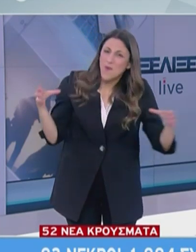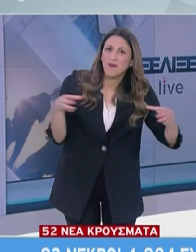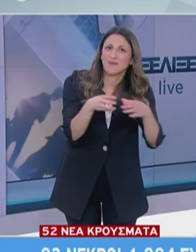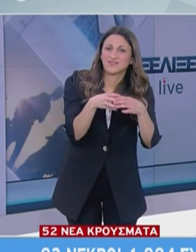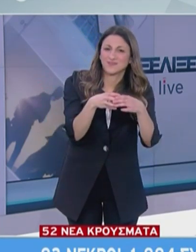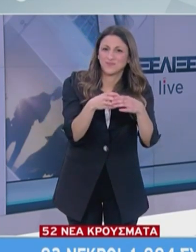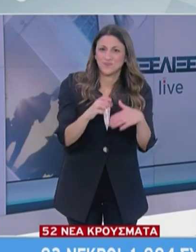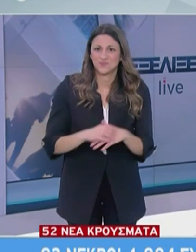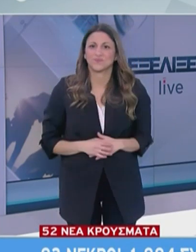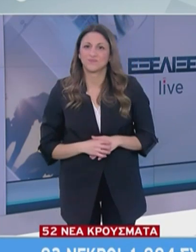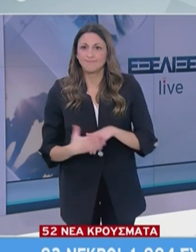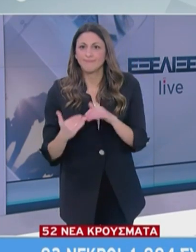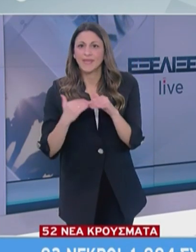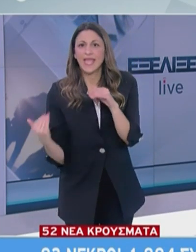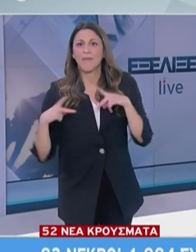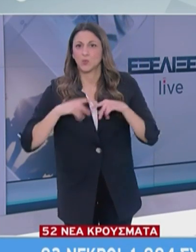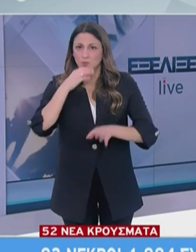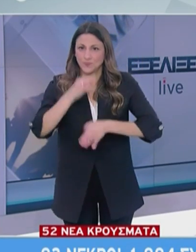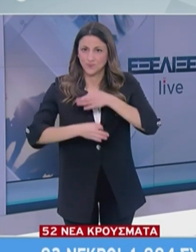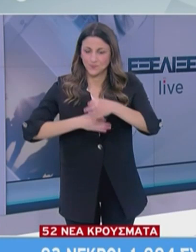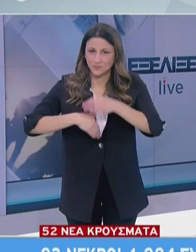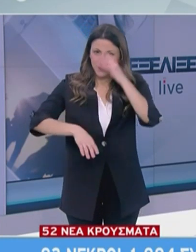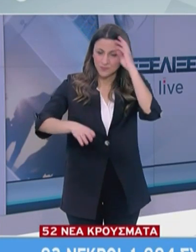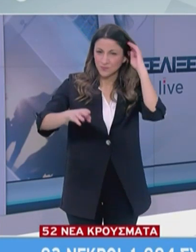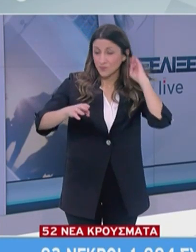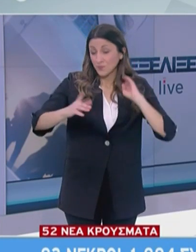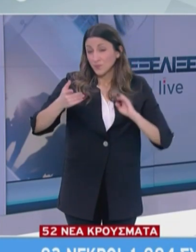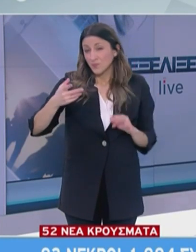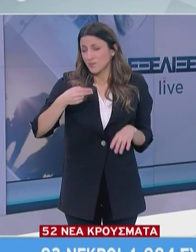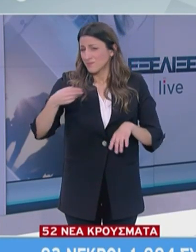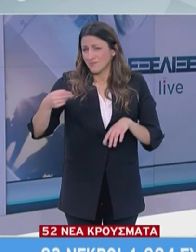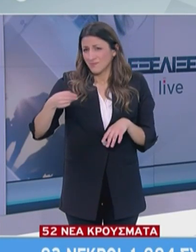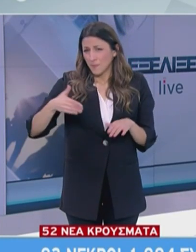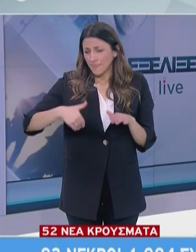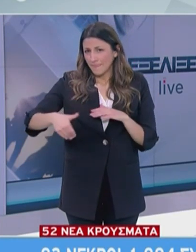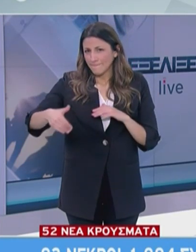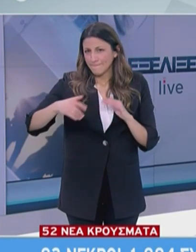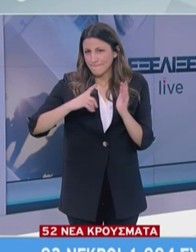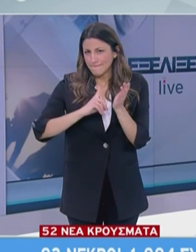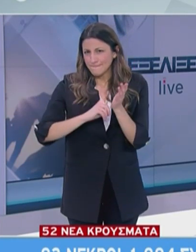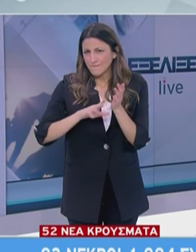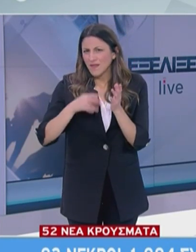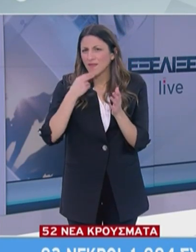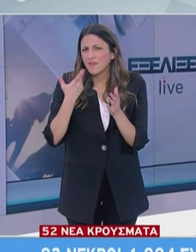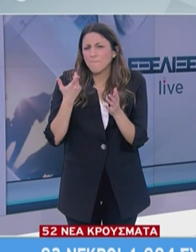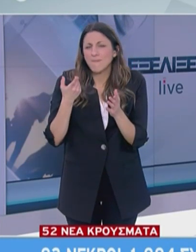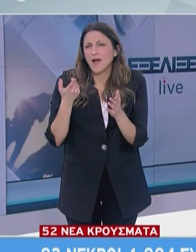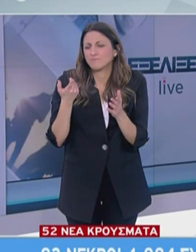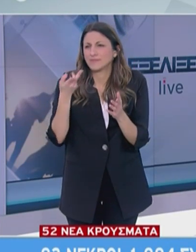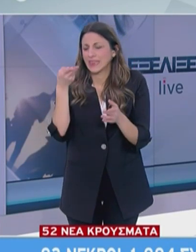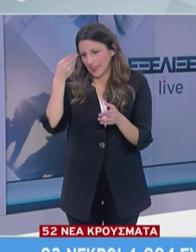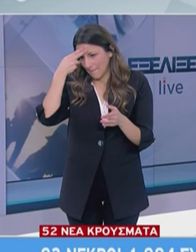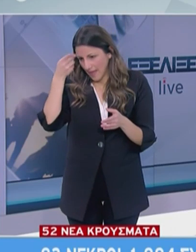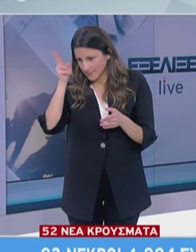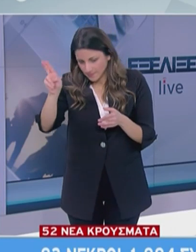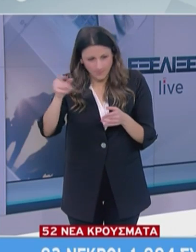Πιστοποιητικά ανάρρωση στην Ελλάδα το 2020 και διαβατήρια που φέρνουν δίθεν στίγμα